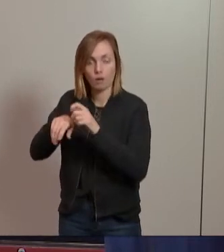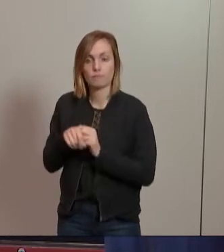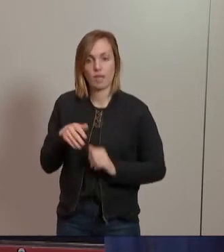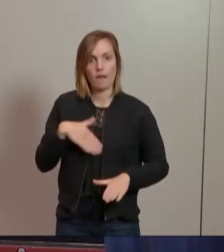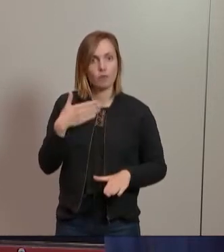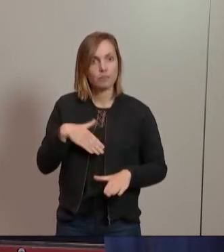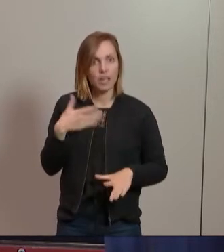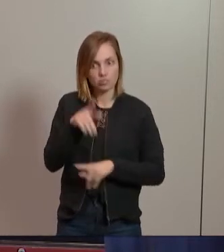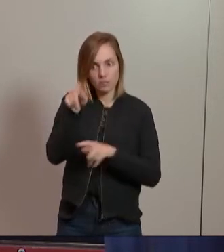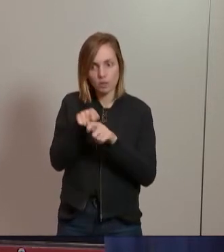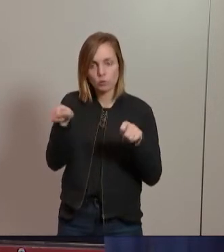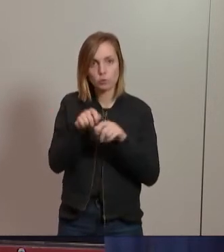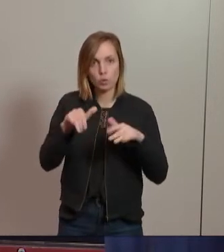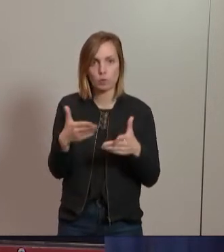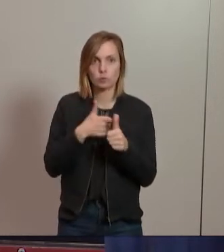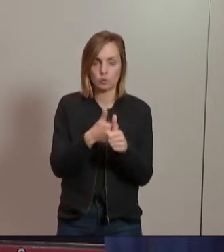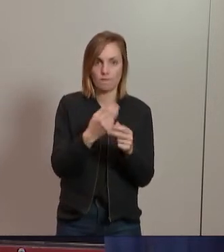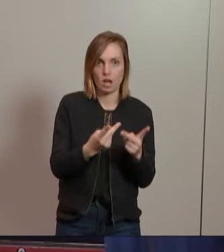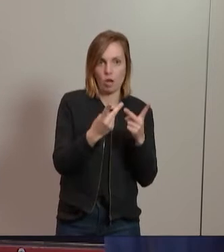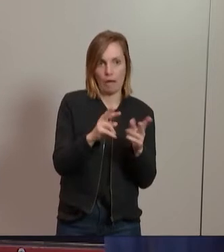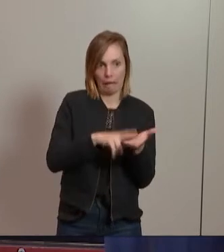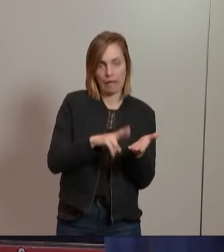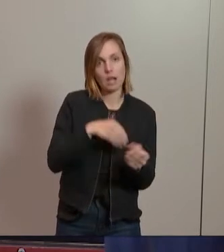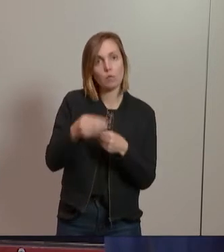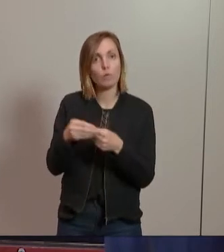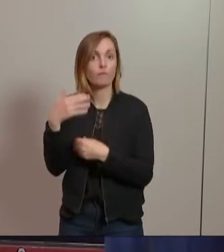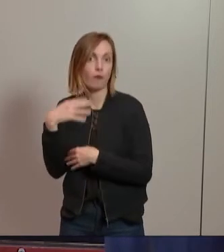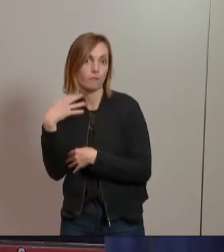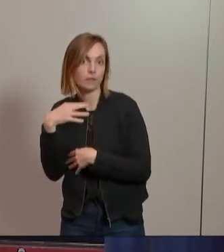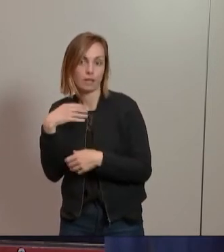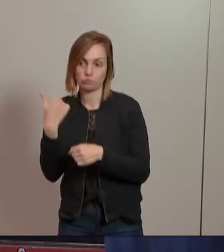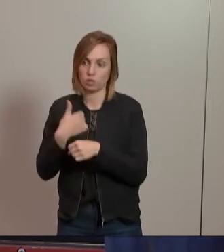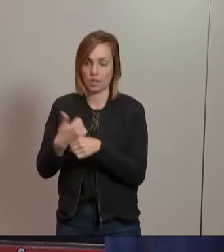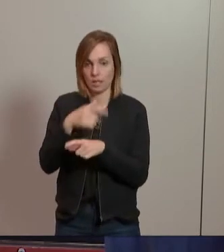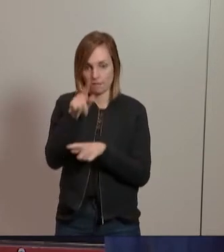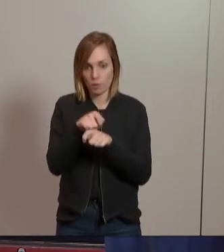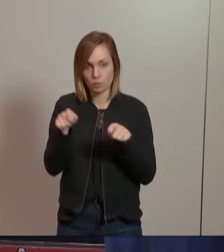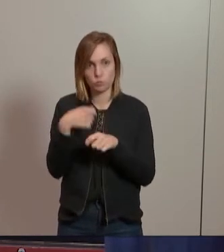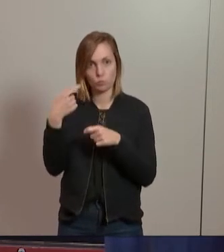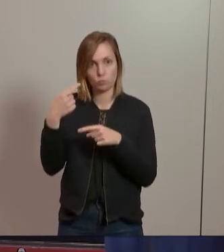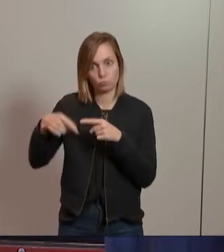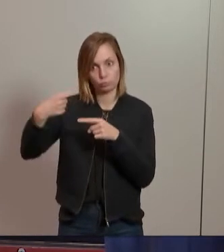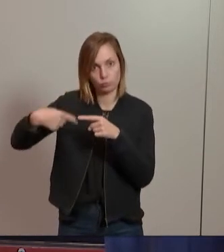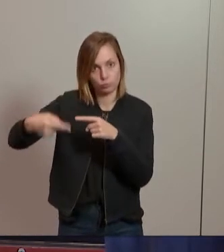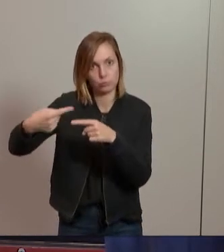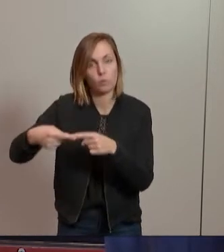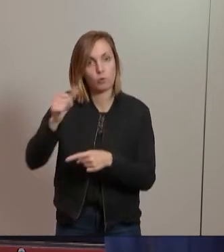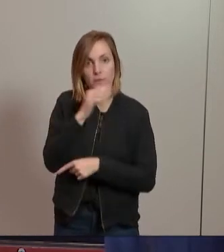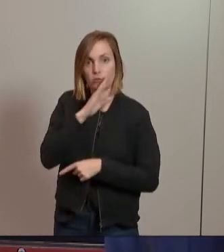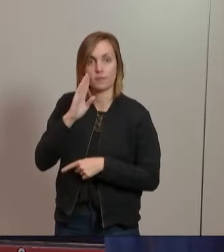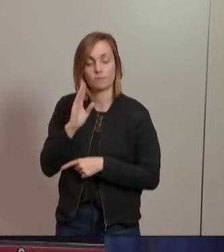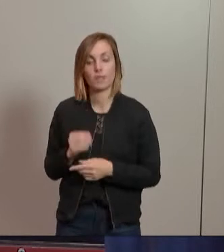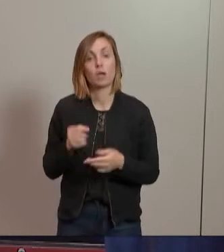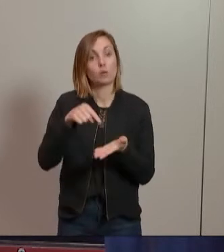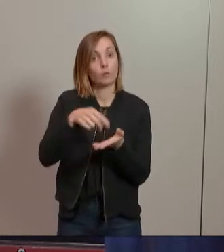en fonction de leur valeur réelle ou forfaitaire, selon des valeurs révisées chaque année au 1er janvier. Sur la ville de Rezé,